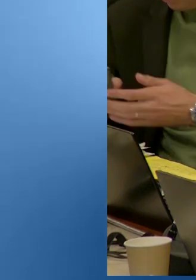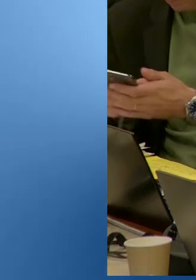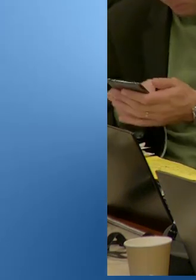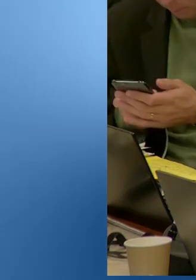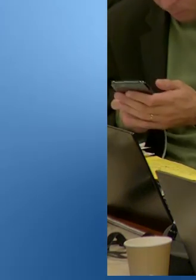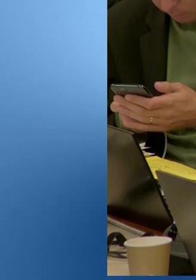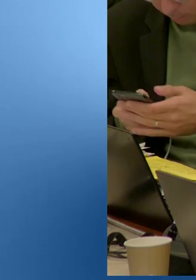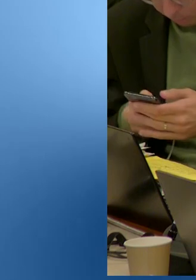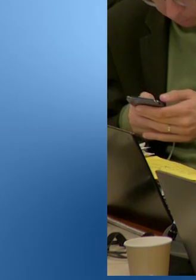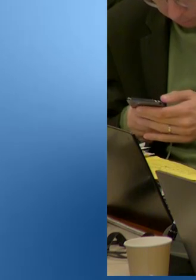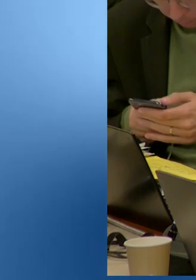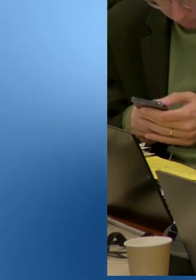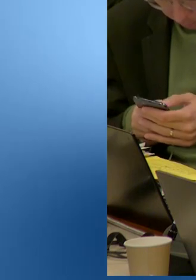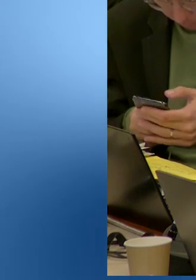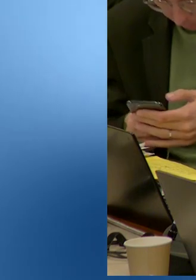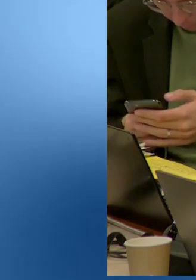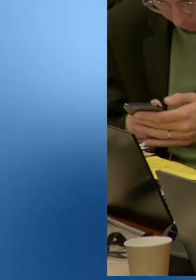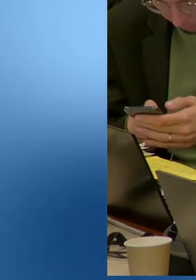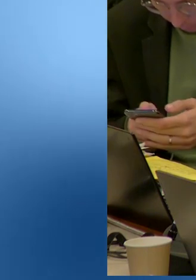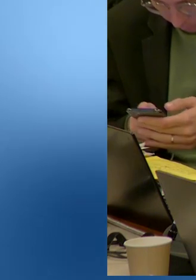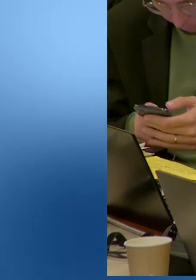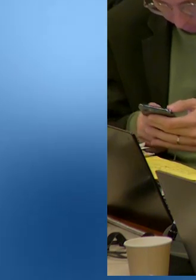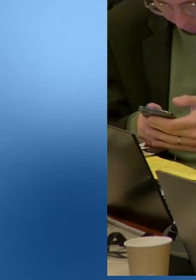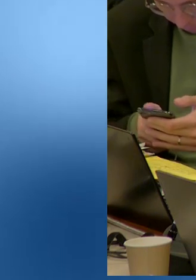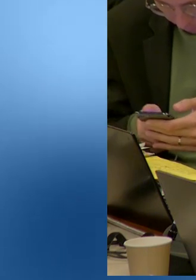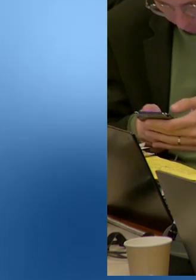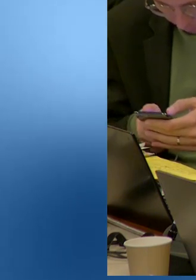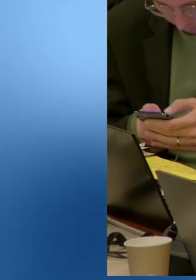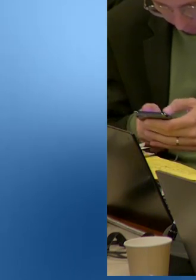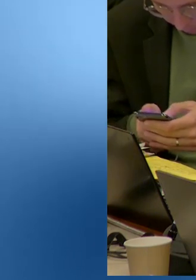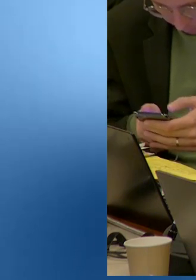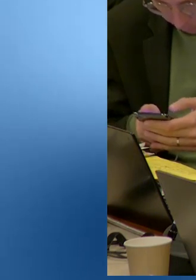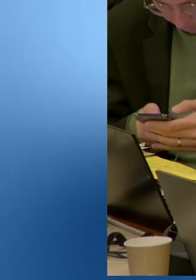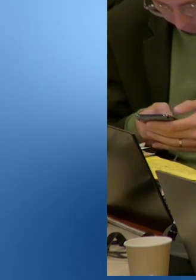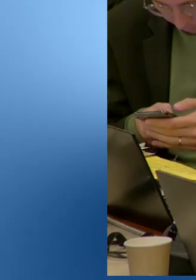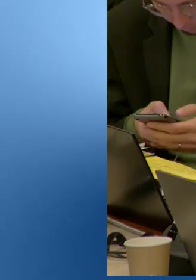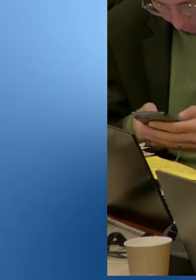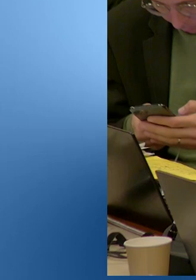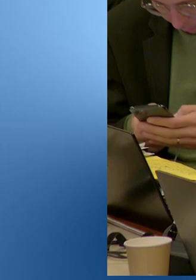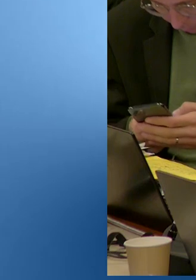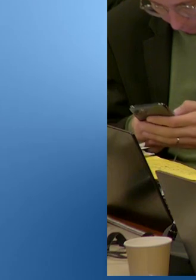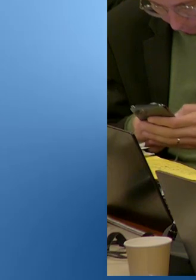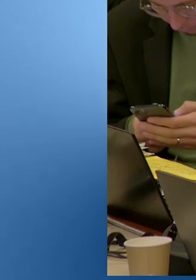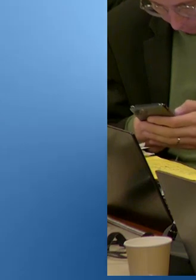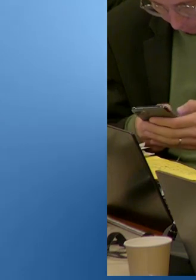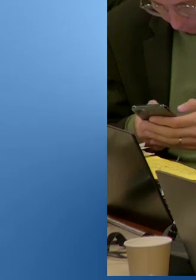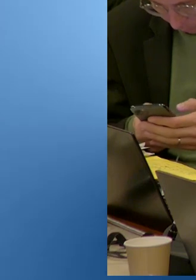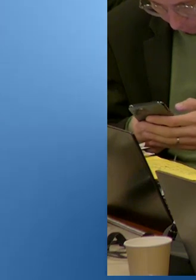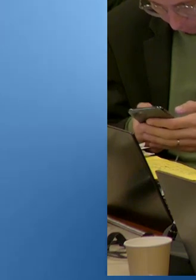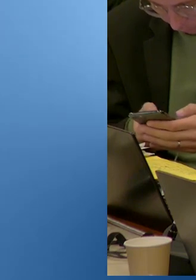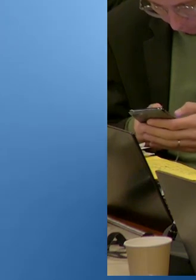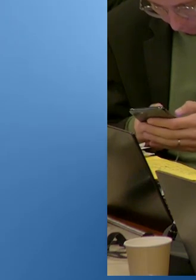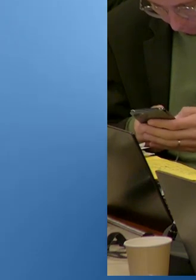territoires après on verra on vérifiera la fréquentation comparé 2022 2023 en ayant deux structures de